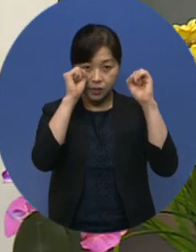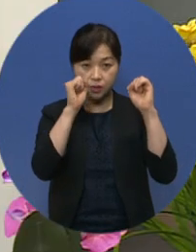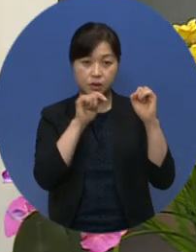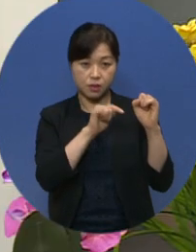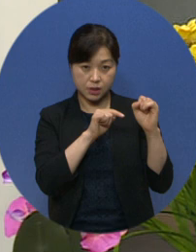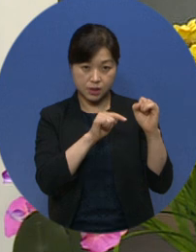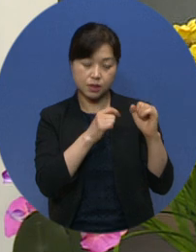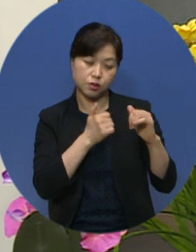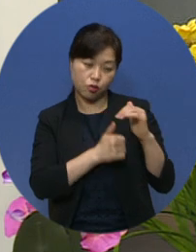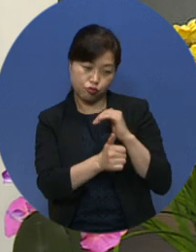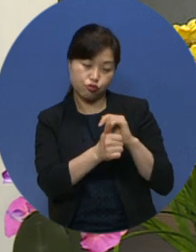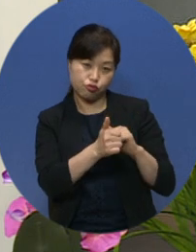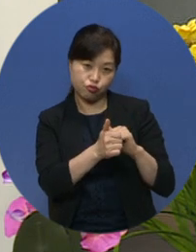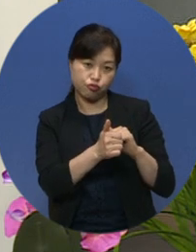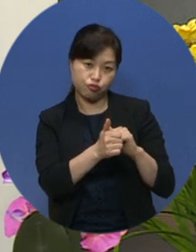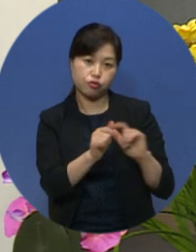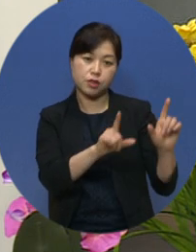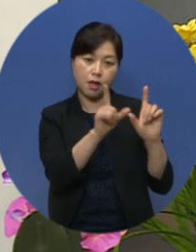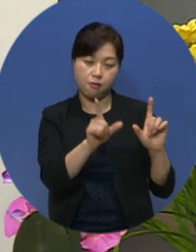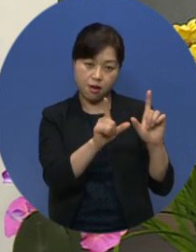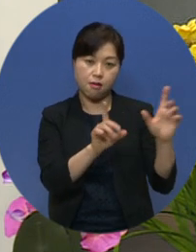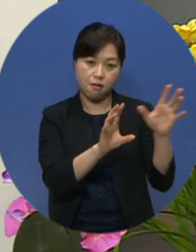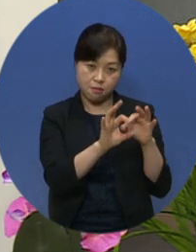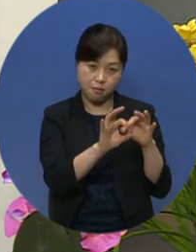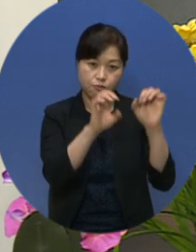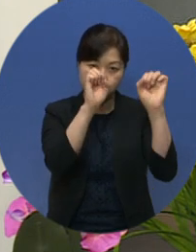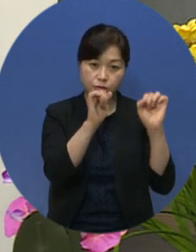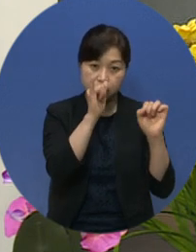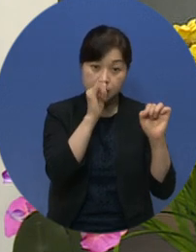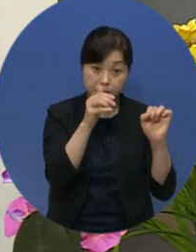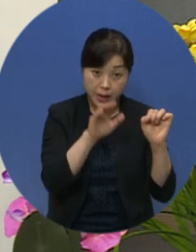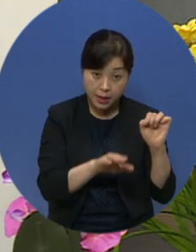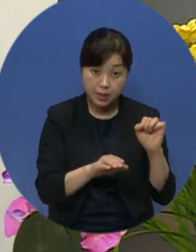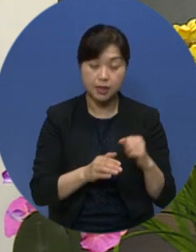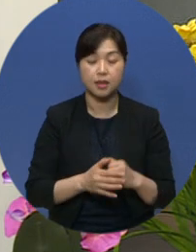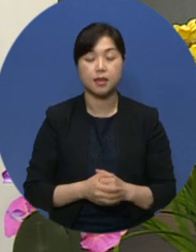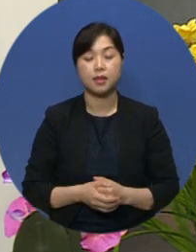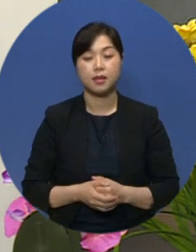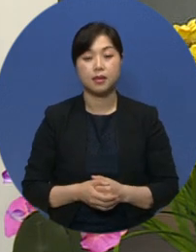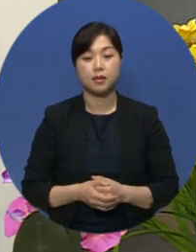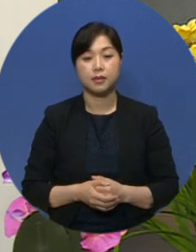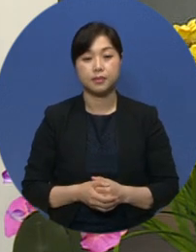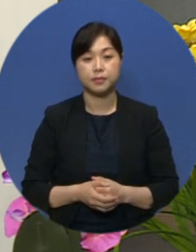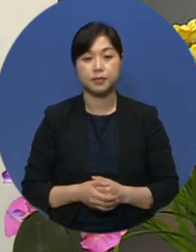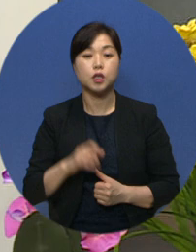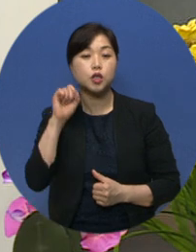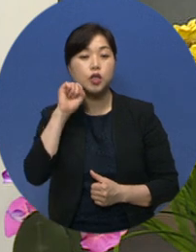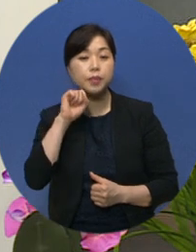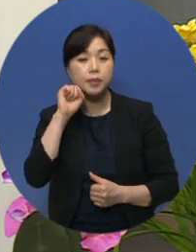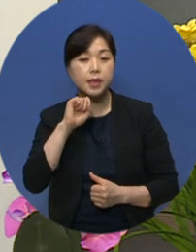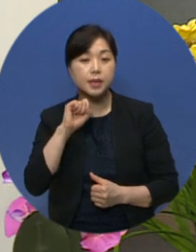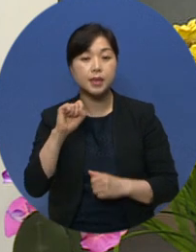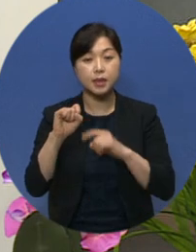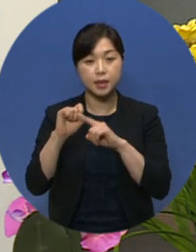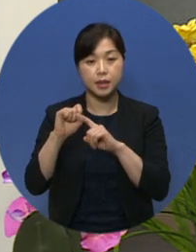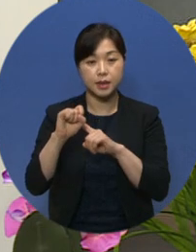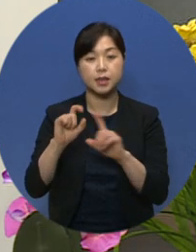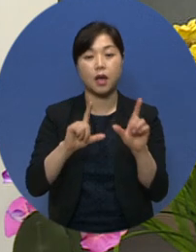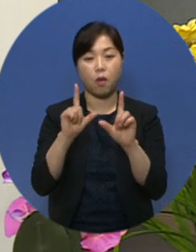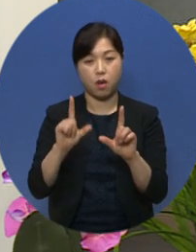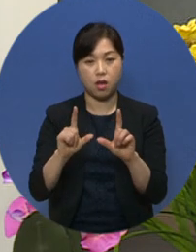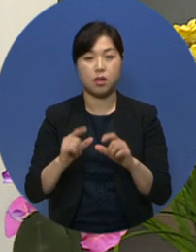손수 생활을 할 때는 하겟지만 어느 아까도 잠깐 말이 나왔지만 은 취미 같은 일은 취미생활이